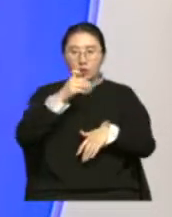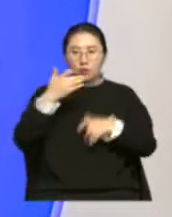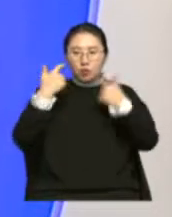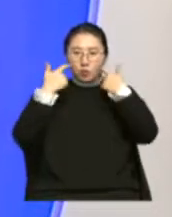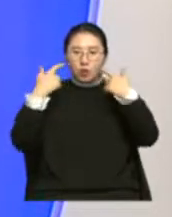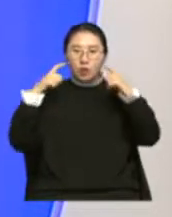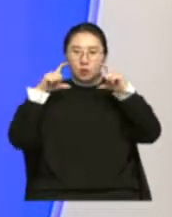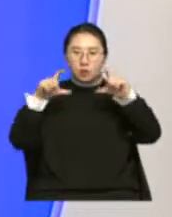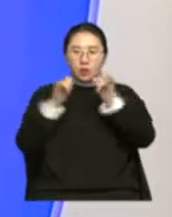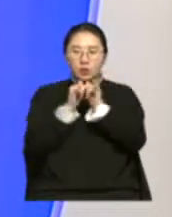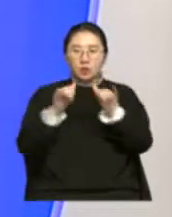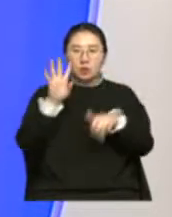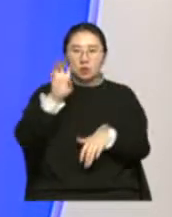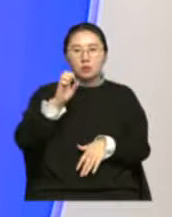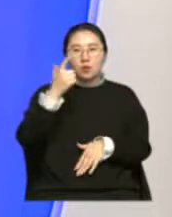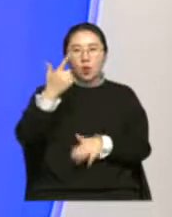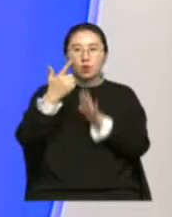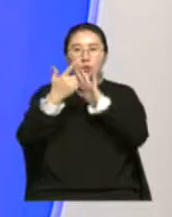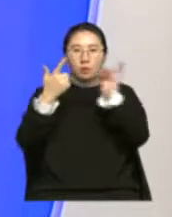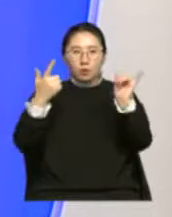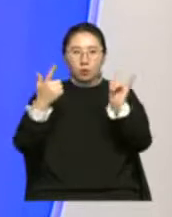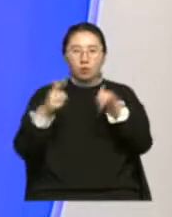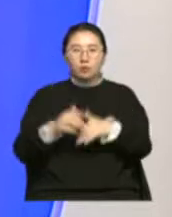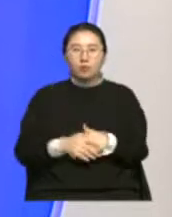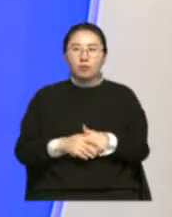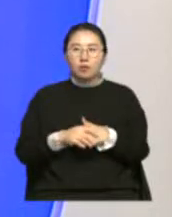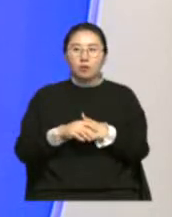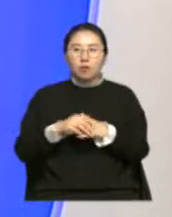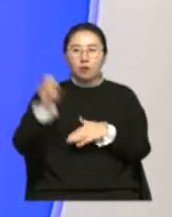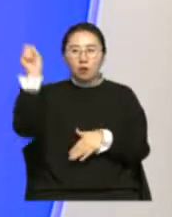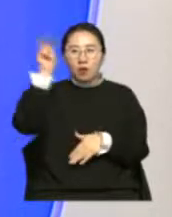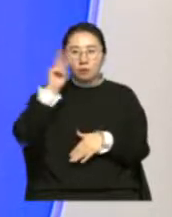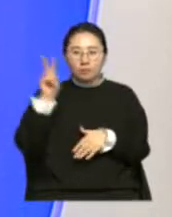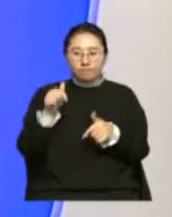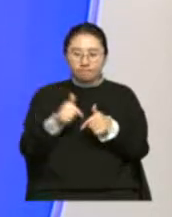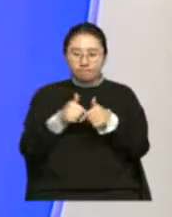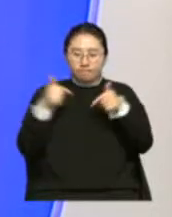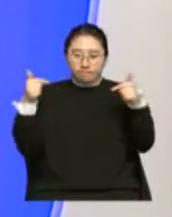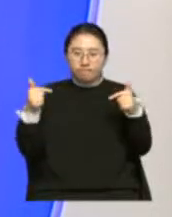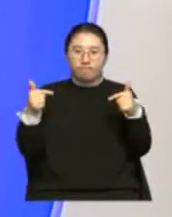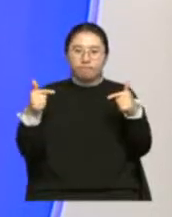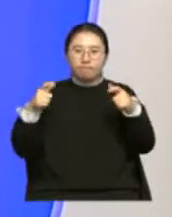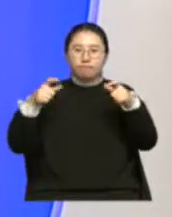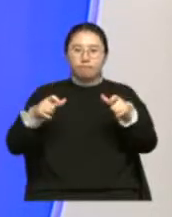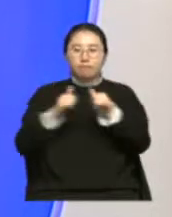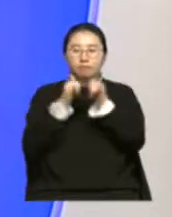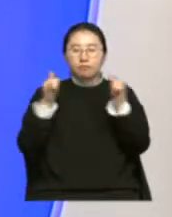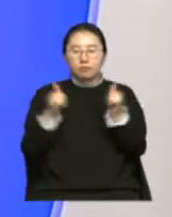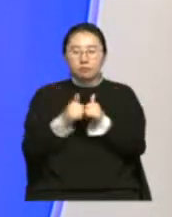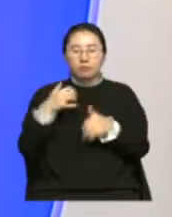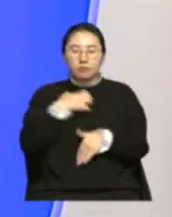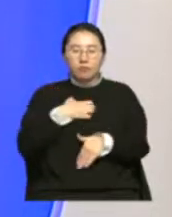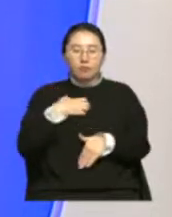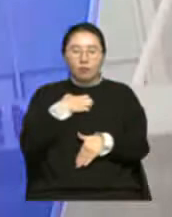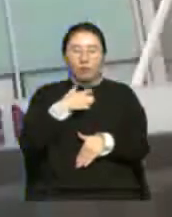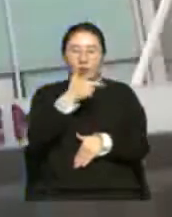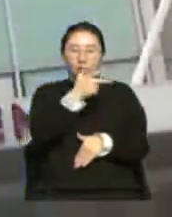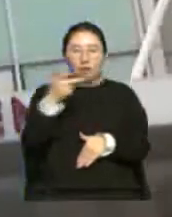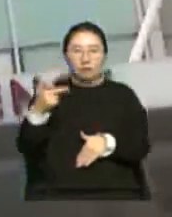확진자는 모두 46명인데요. 하루아침에 확진자 수가 대폭 뛰면서 지역사회의 우려가 커지고